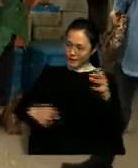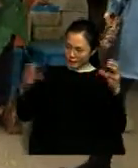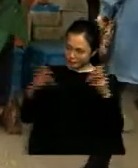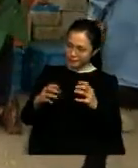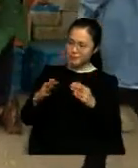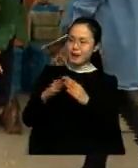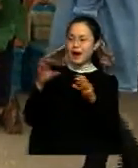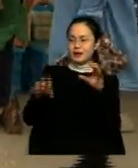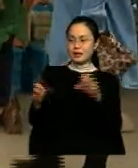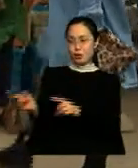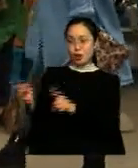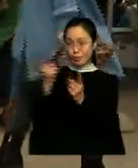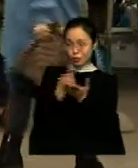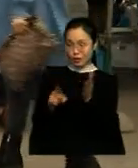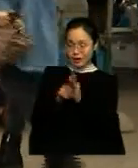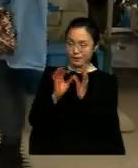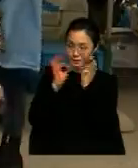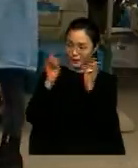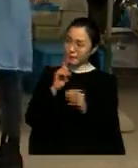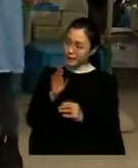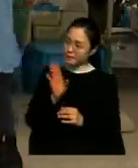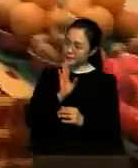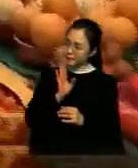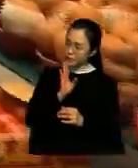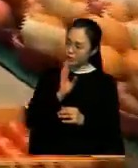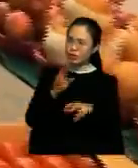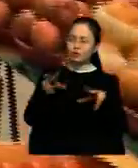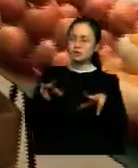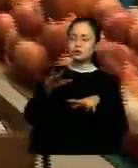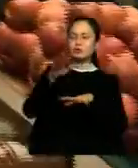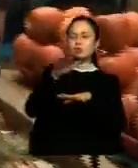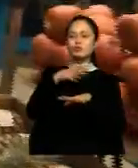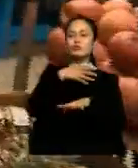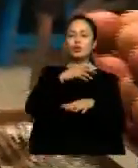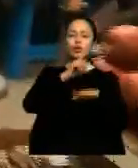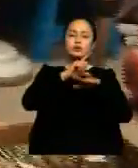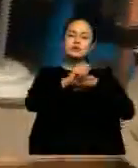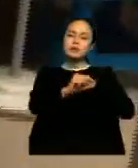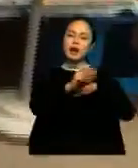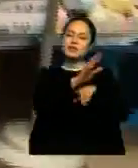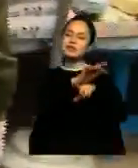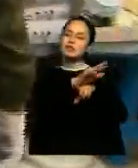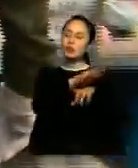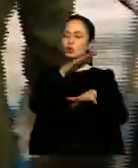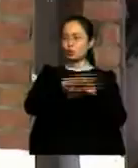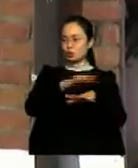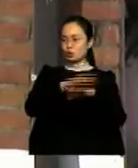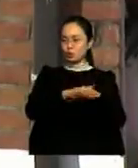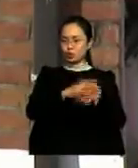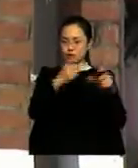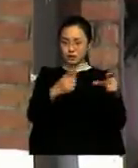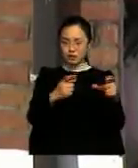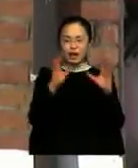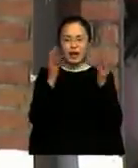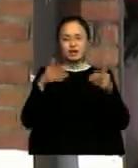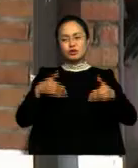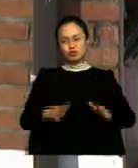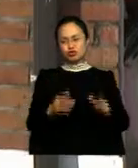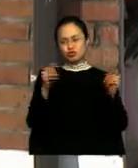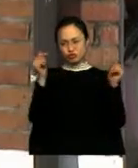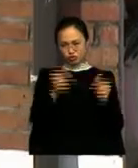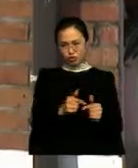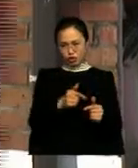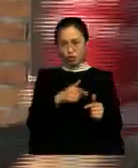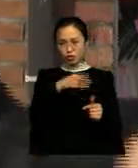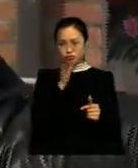얘기를 하셨는데 지금 현재 이 농촌 지역의 현실이 고령화라든가 뭐 출산율이 낮다든가 어느